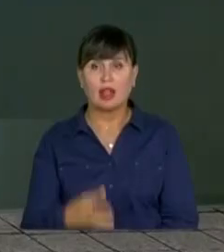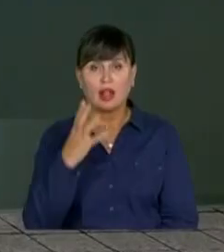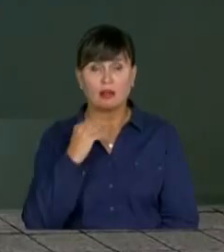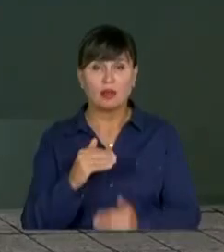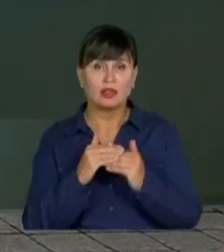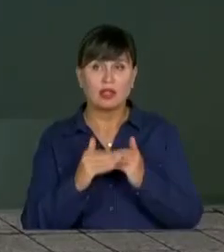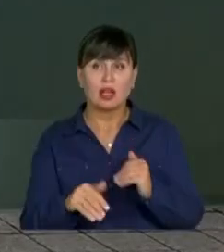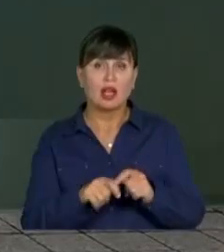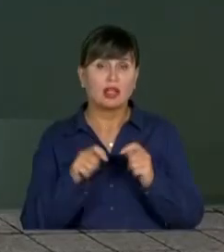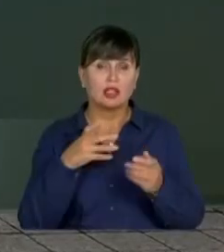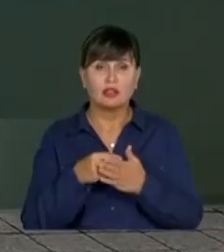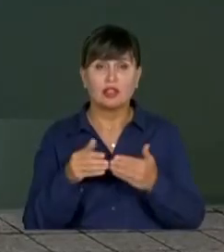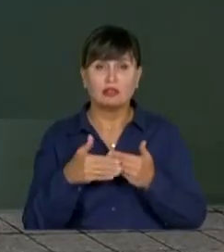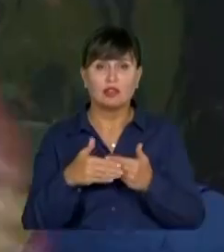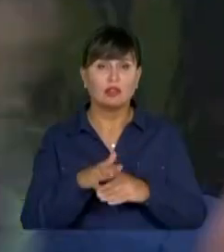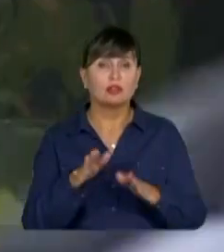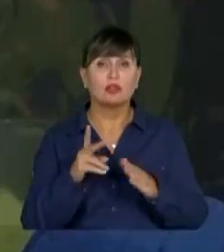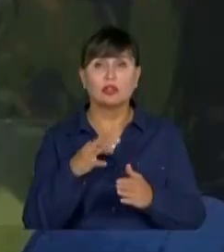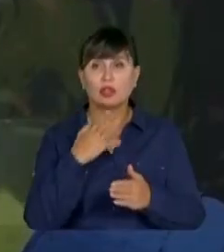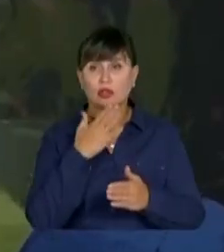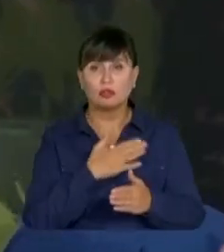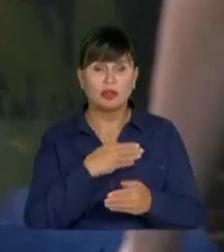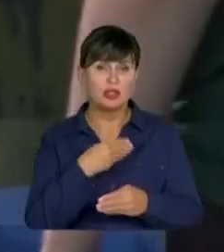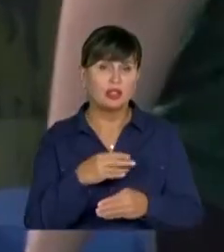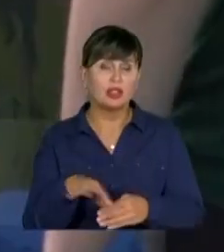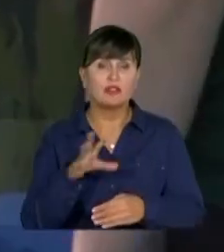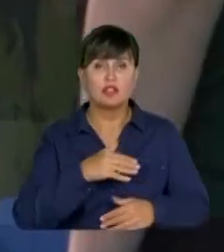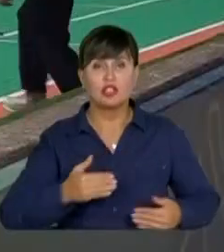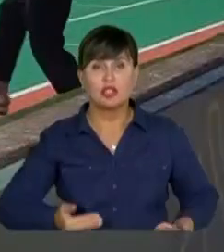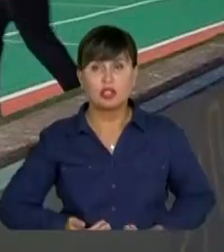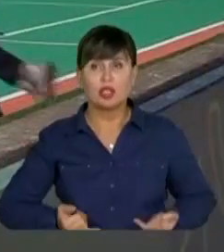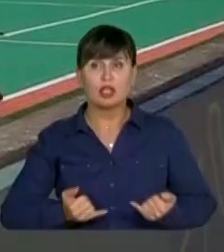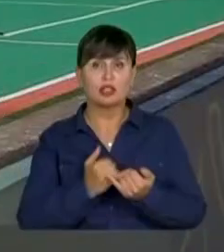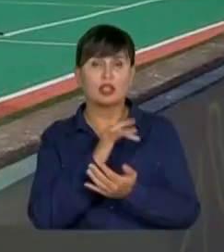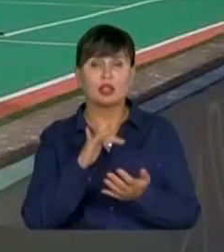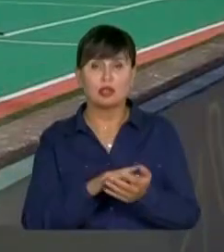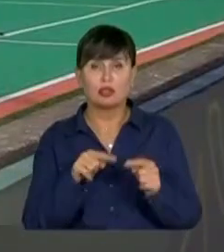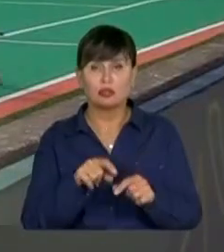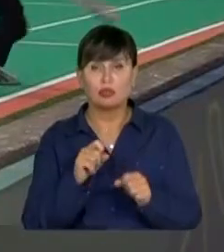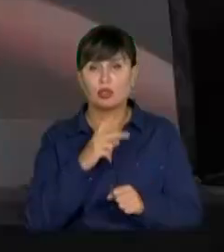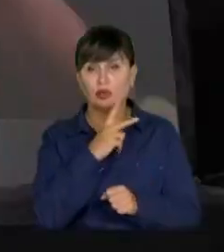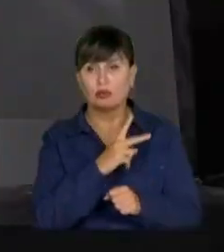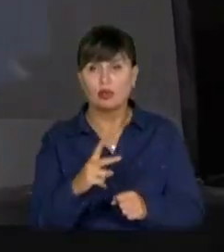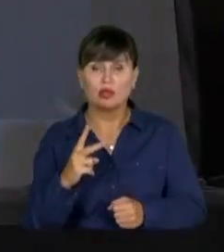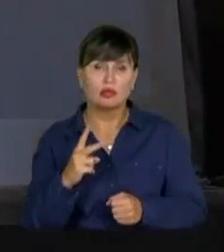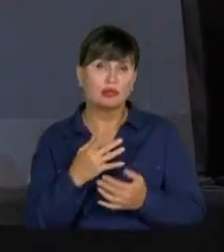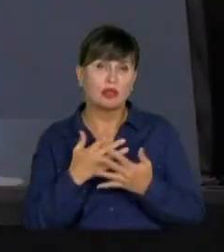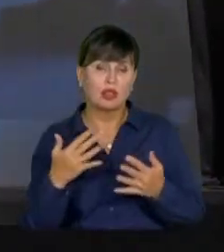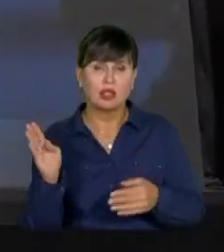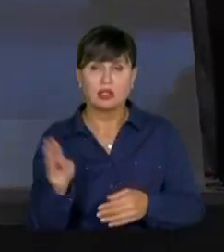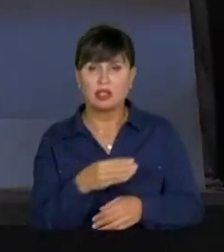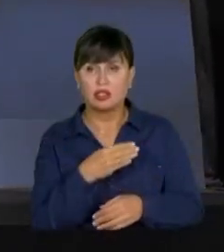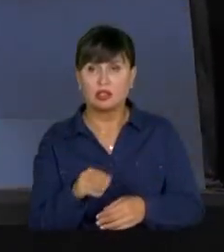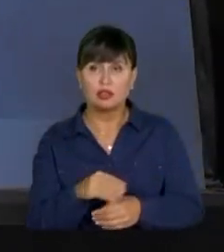Алматы-арена открыла свои двери не только для любителей тенниса, но и для всех жителей и гостей города. Здесь можно посмотреть на игру топовых теннисистов мира